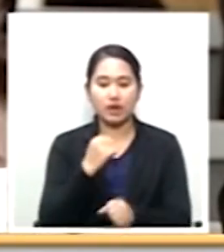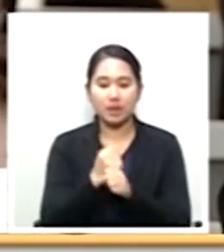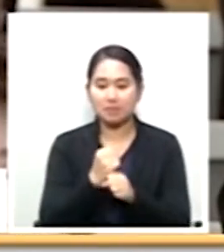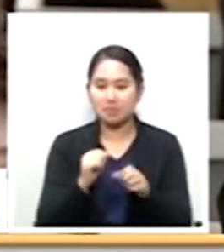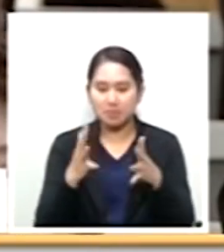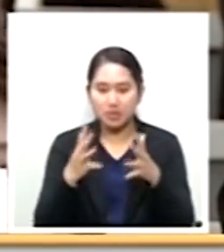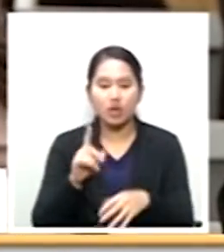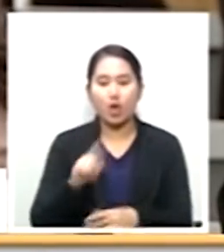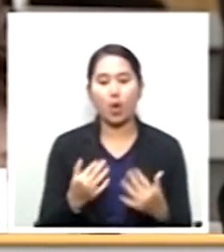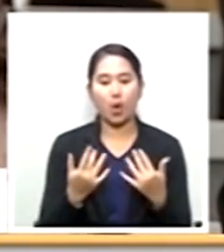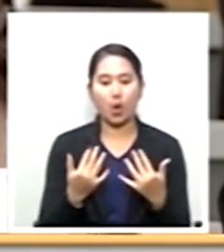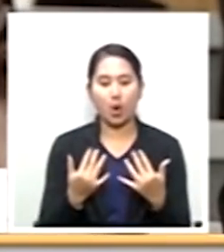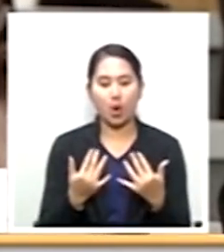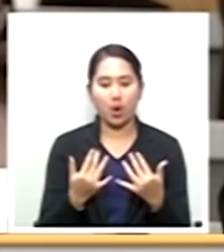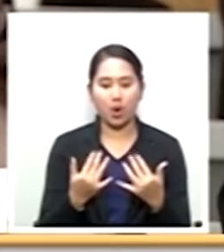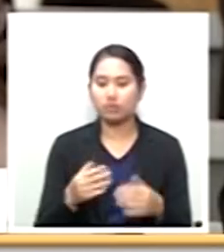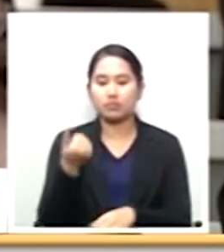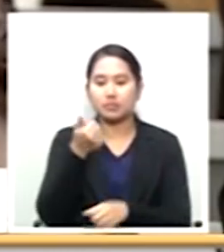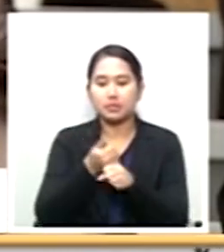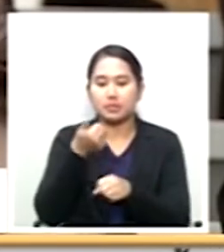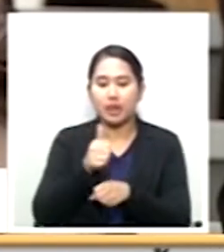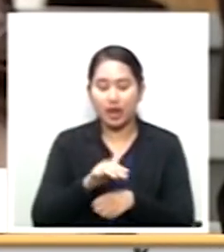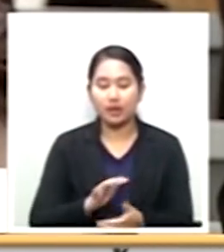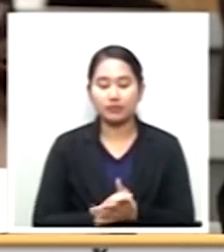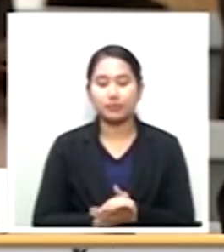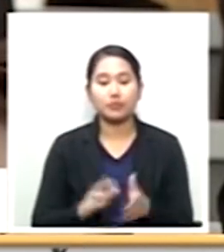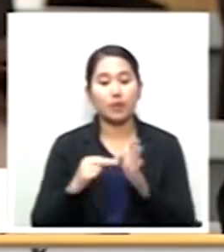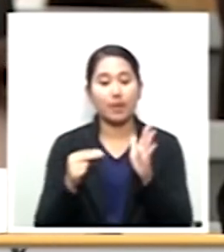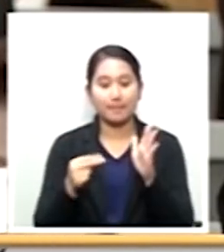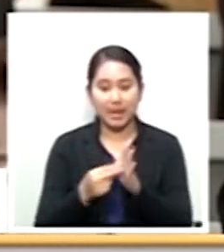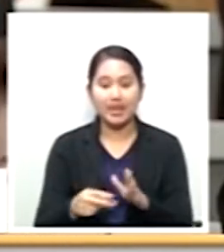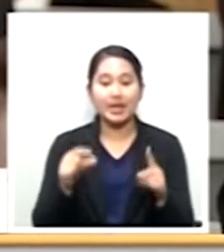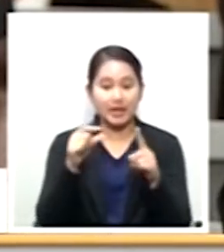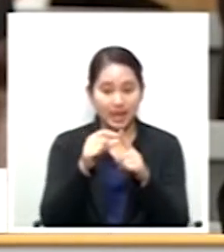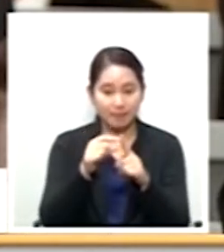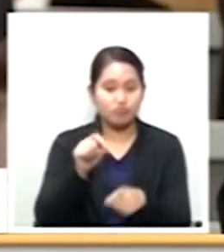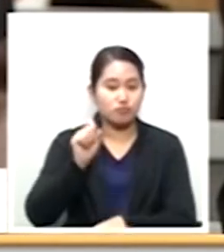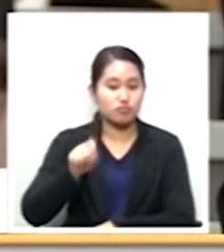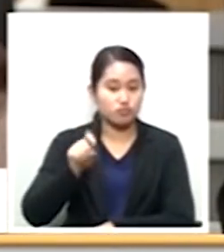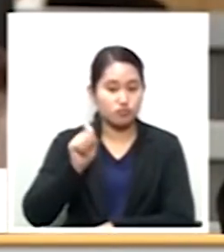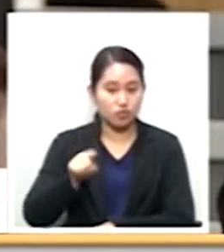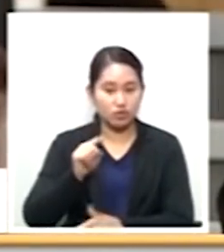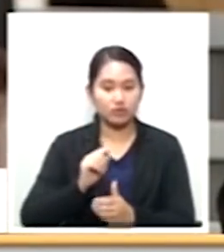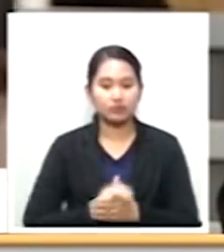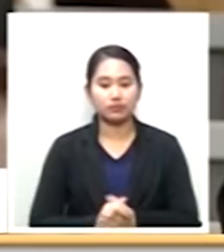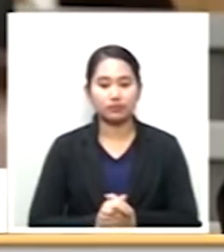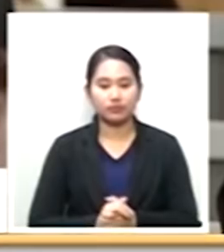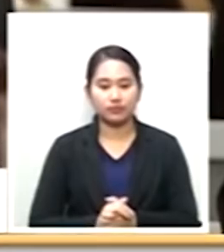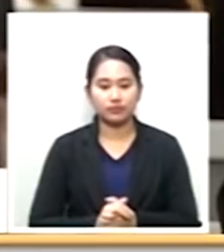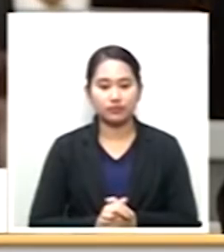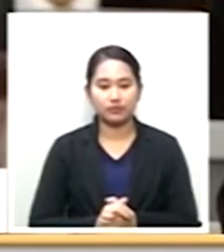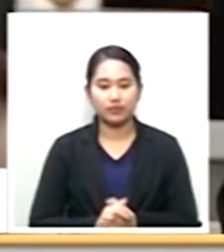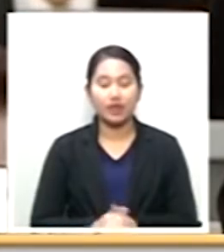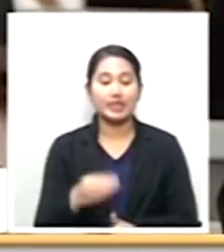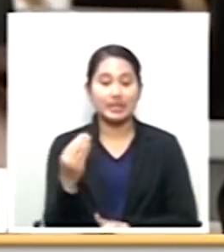ทำทันทีนะครับหลีกเลี่ยงไม่ได้จำเป็นต้องทำอย่างยิ่งนี่คือความหมายของคำว่าฉุกเฉินนี่คือความหมายของคำว่าจำเป็นรีบ